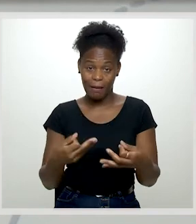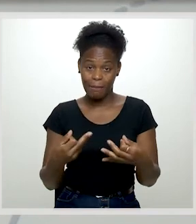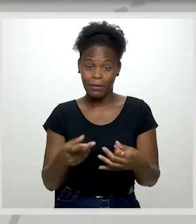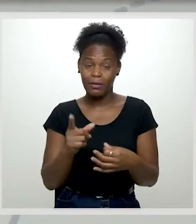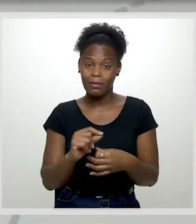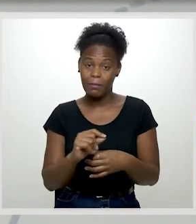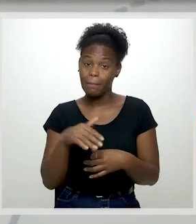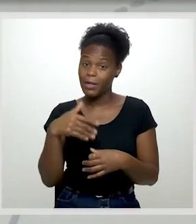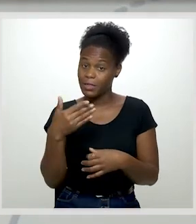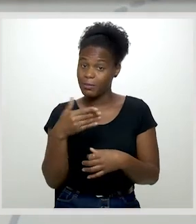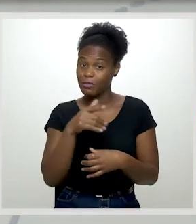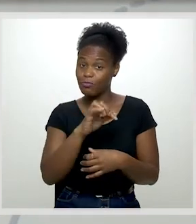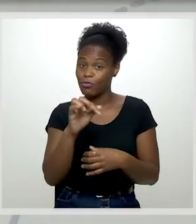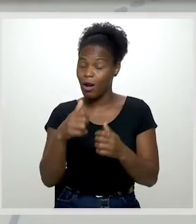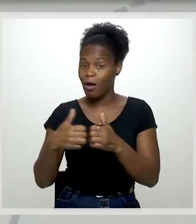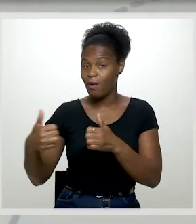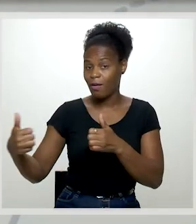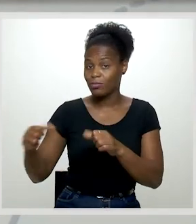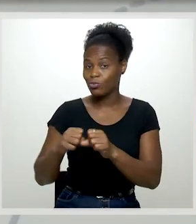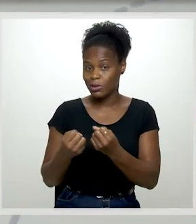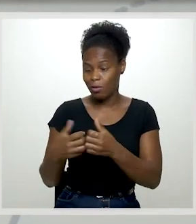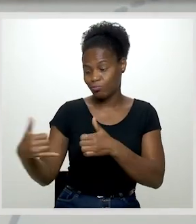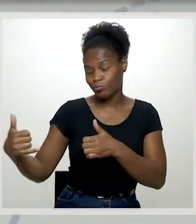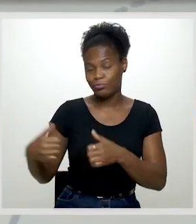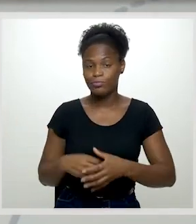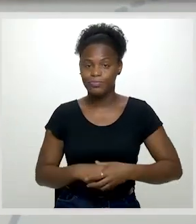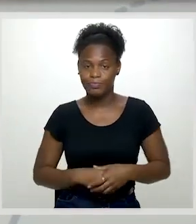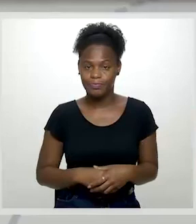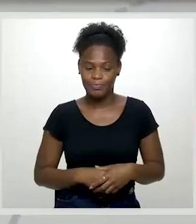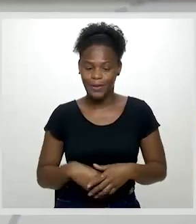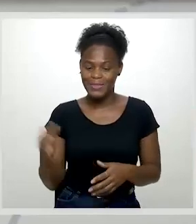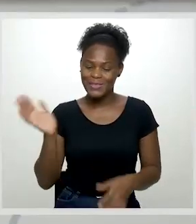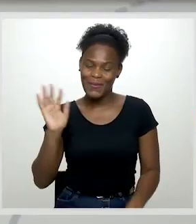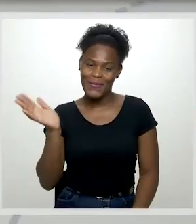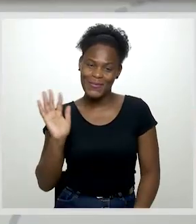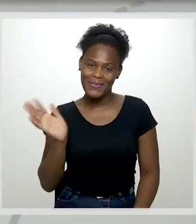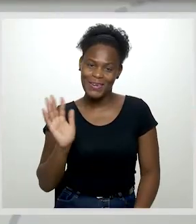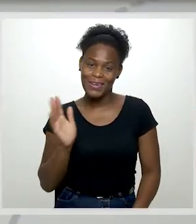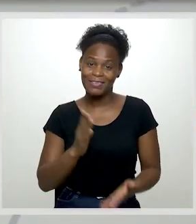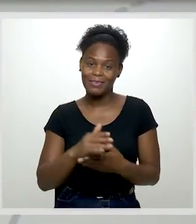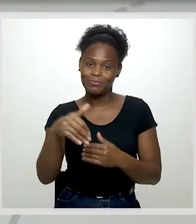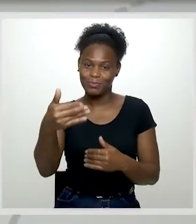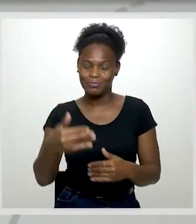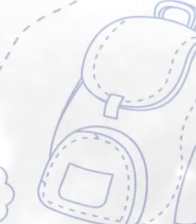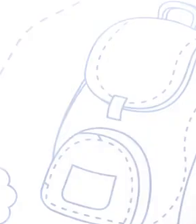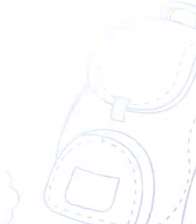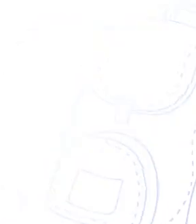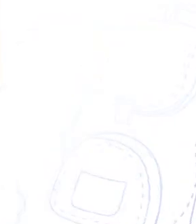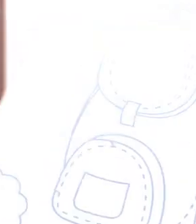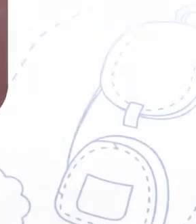régulièrement et surtout, maintiens la distanciation sociale. Au revoir et à très bientôt.